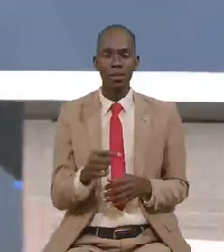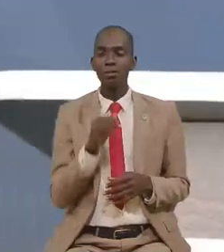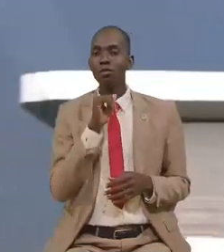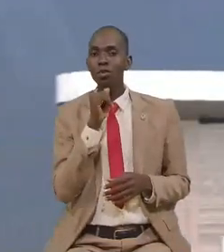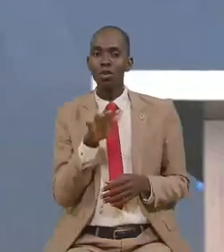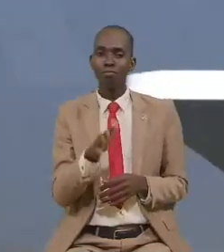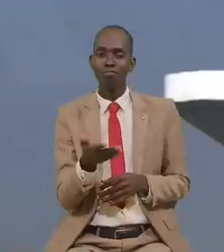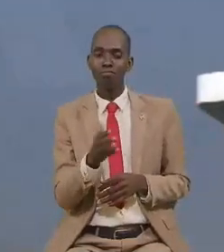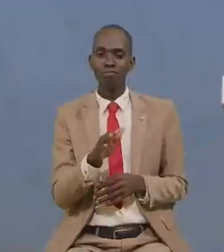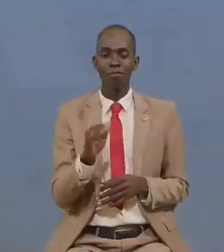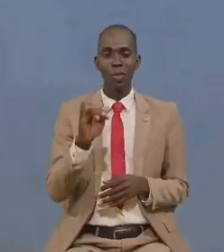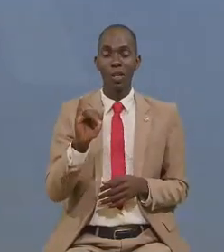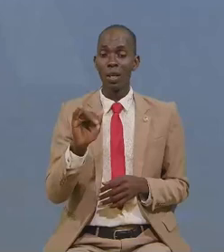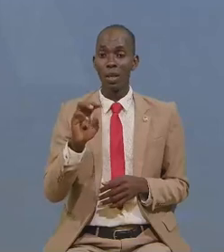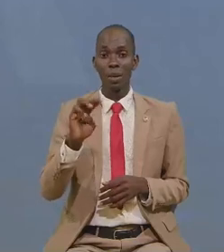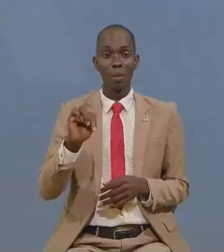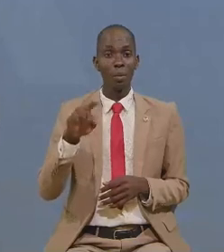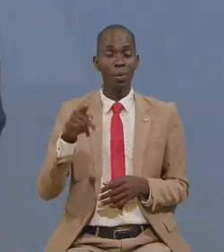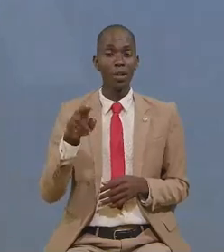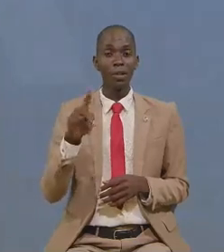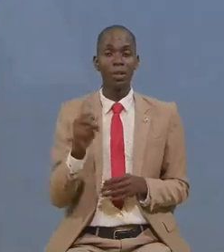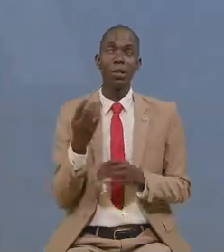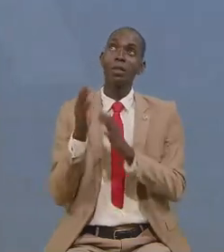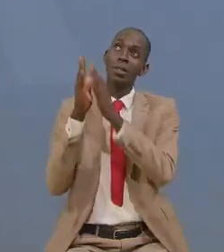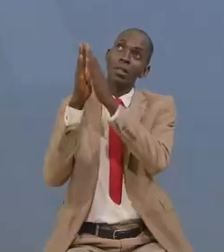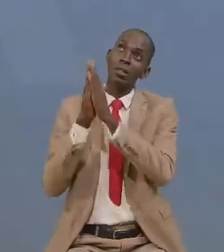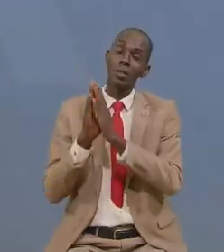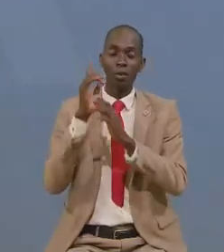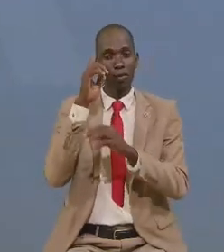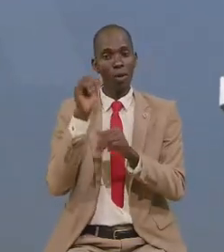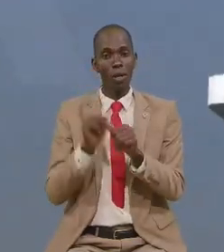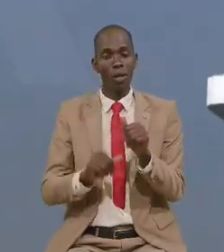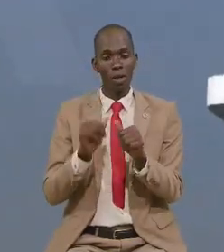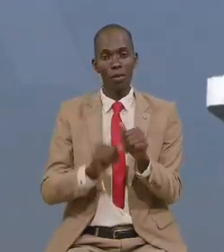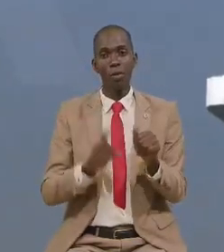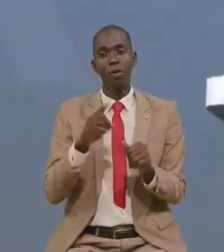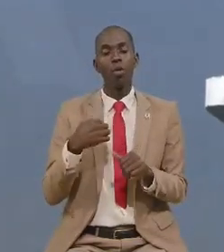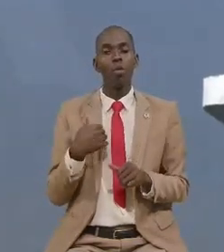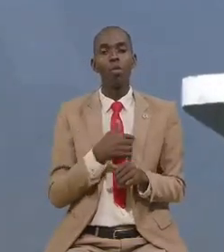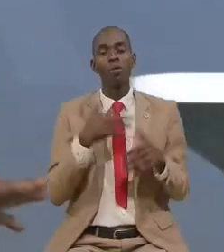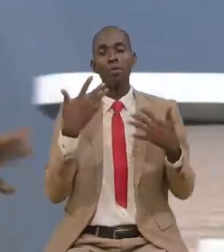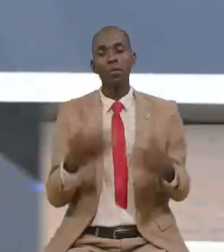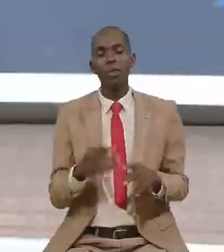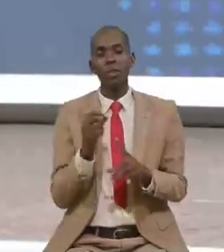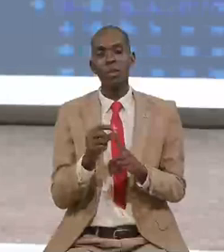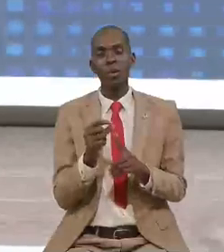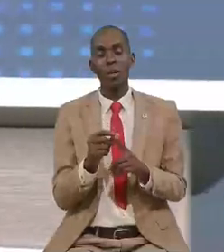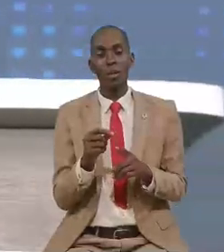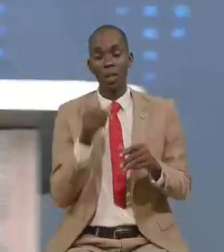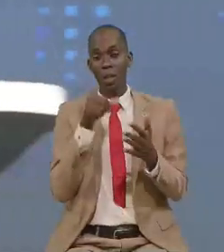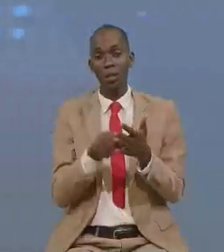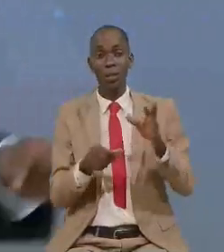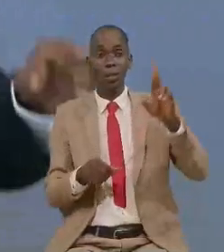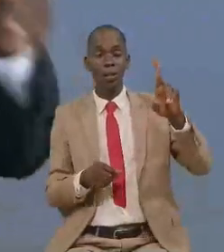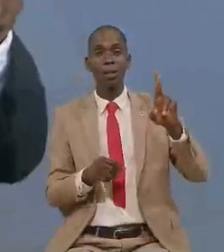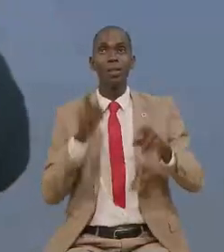l'intercesseur impartial pour chaque individu. Nous avons déjà aussi parlé du R, il est le